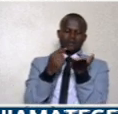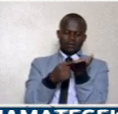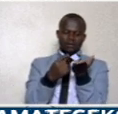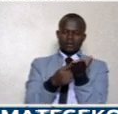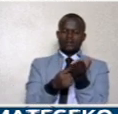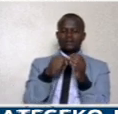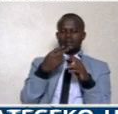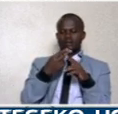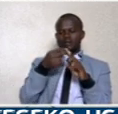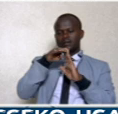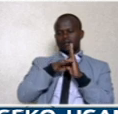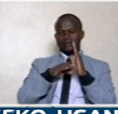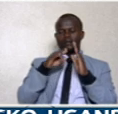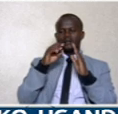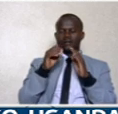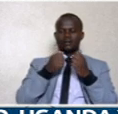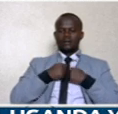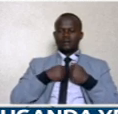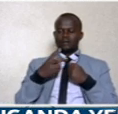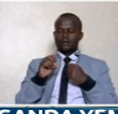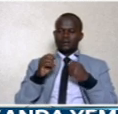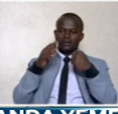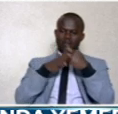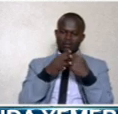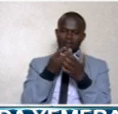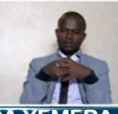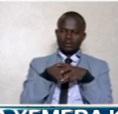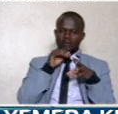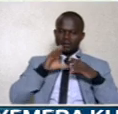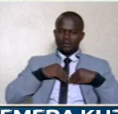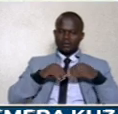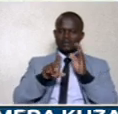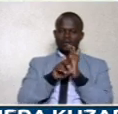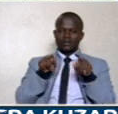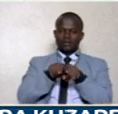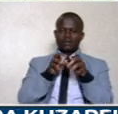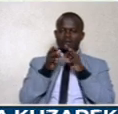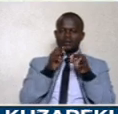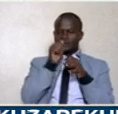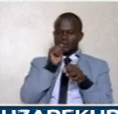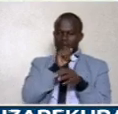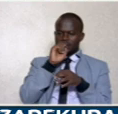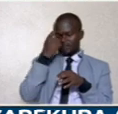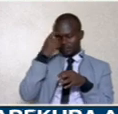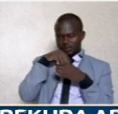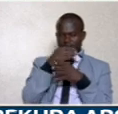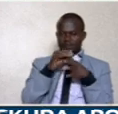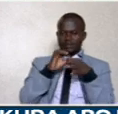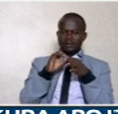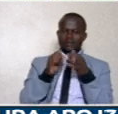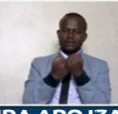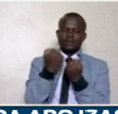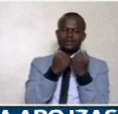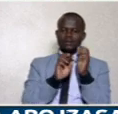rw'abanyarwanda 209 bafungiye muri Uganda mu buryo bunyuranyije n'amategeko, nk'uko byasobanuwe n'umunyamabanga wa Leta muri Minisiteri y'Ububanyi n'Amahanga